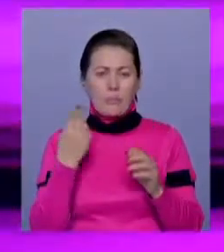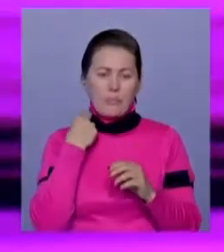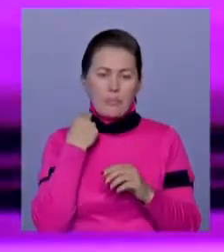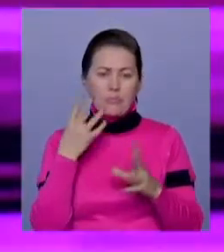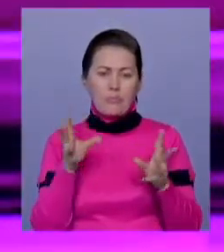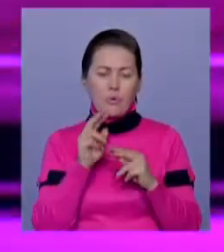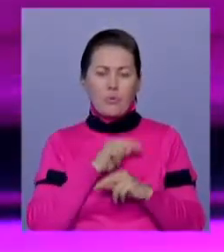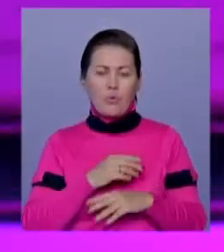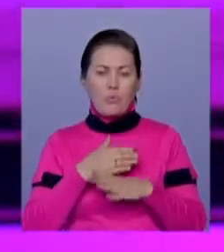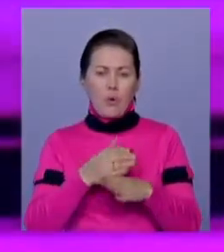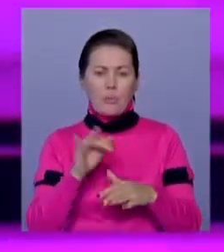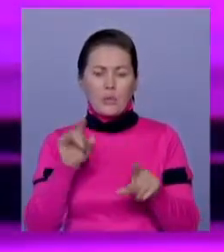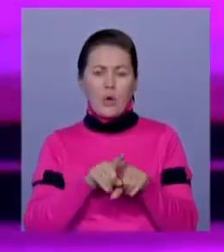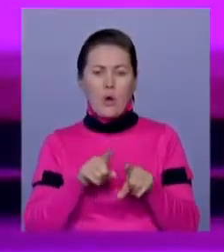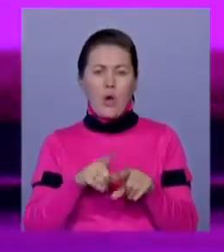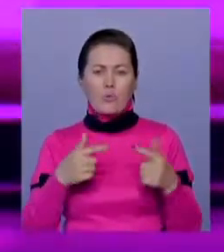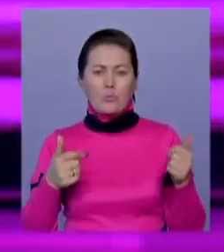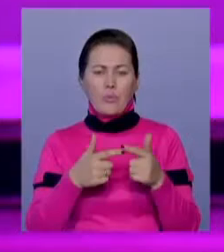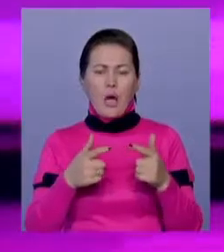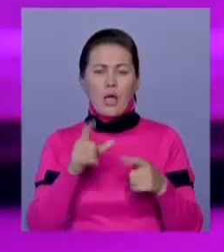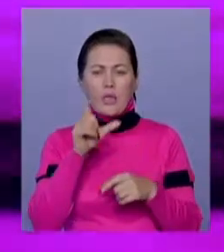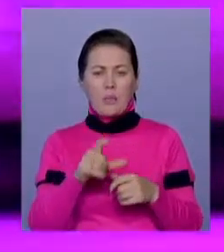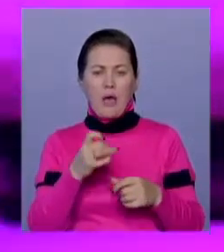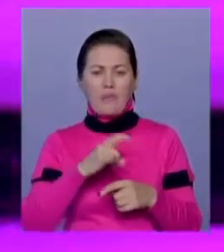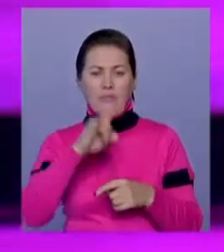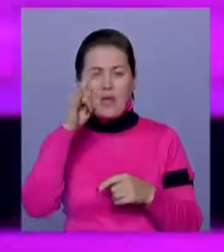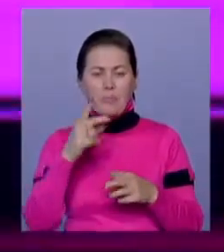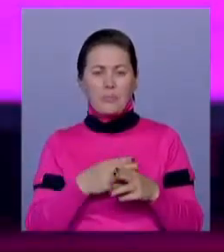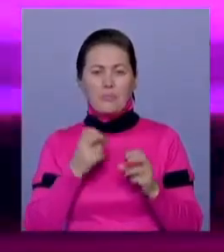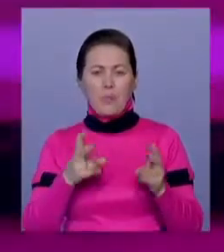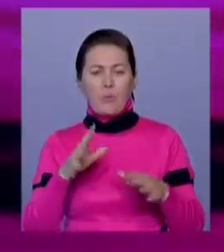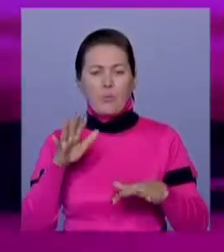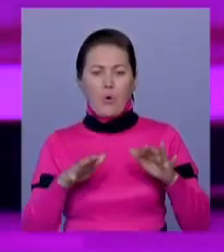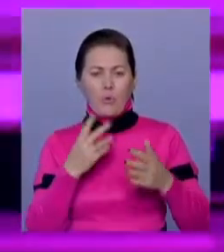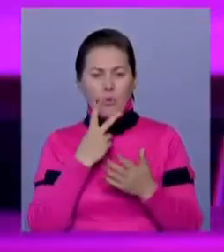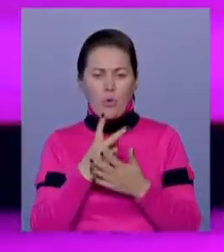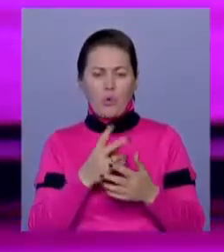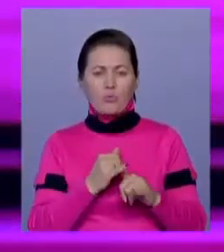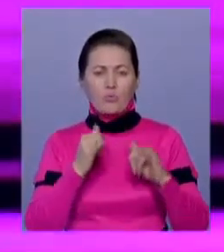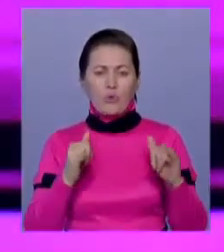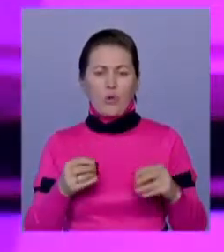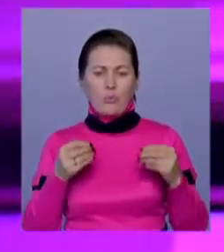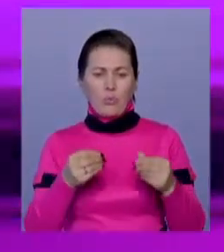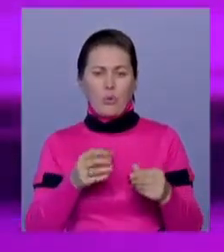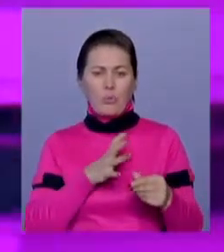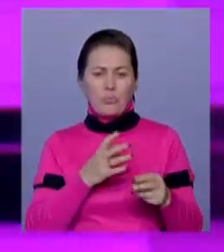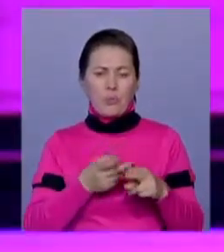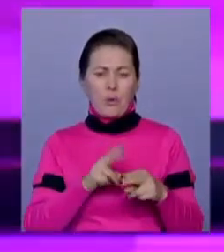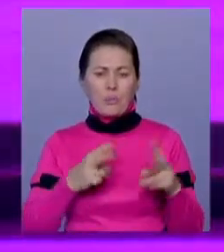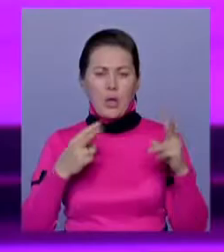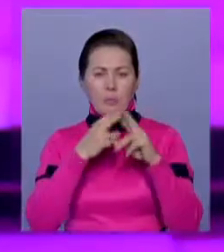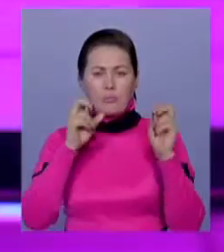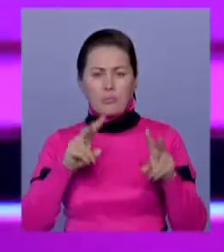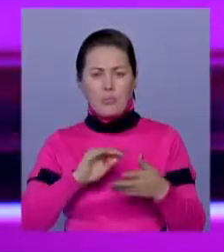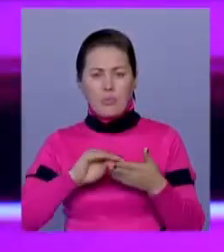әріптестері көмек бермек. Сондай-ақ орган азаматтық авиациядағы қауіпсіздік деңгейінің көрсеткішін арттыруға ықпал етпек. Астаналық